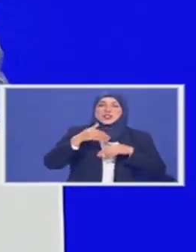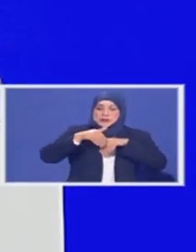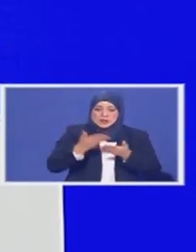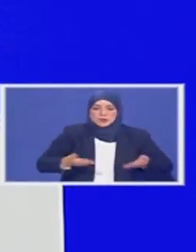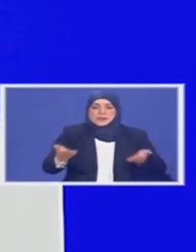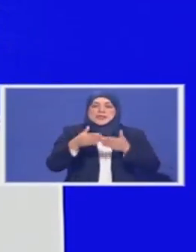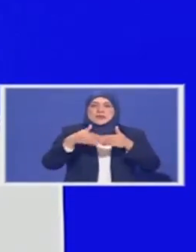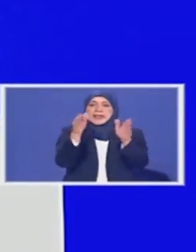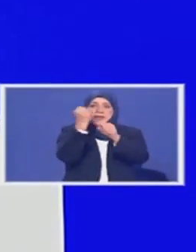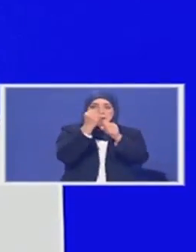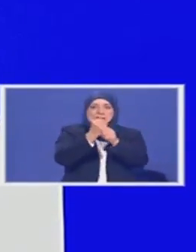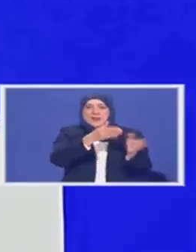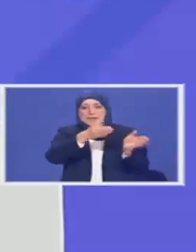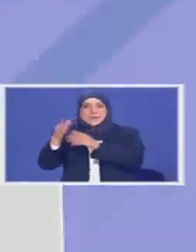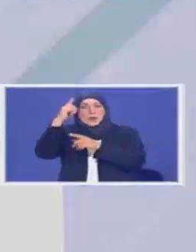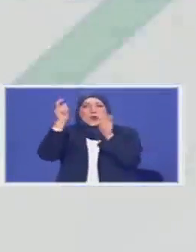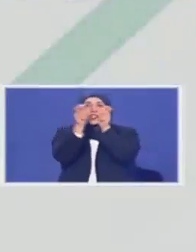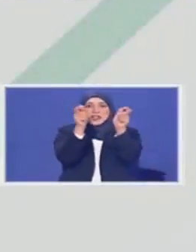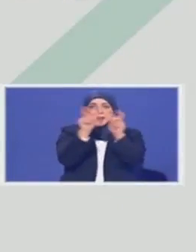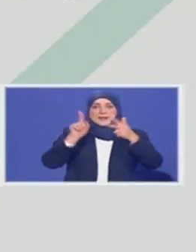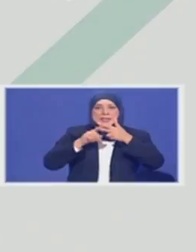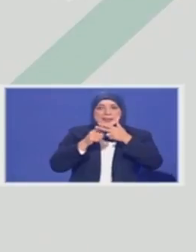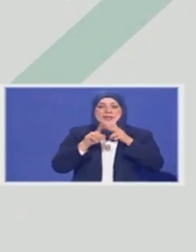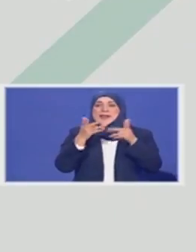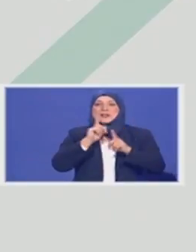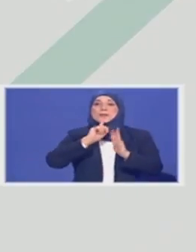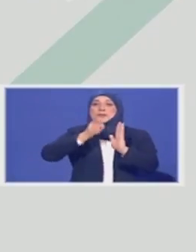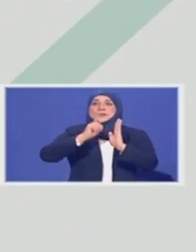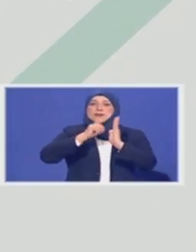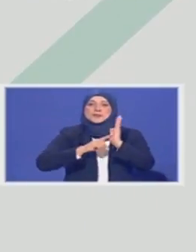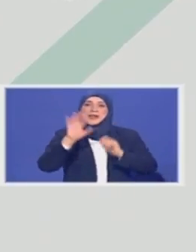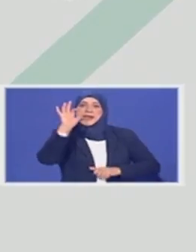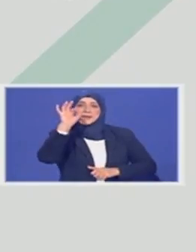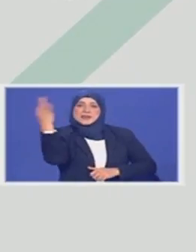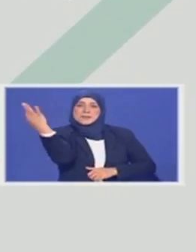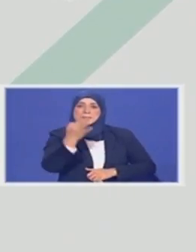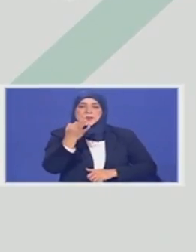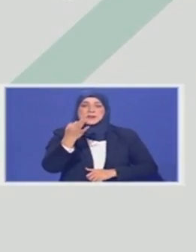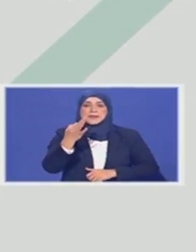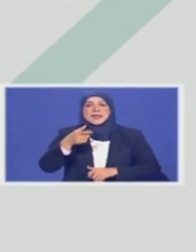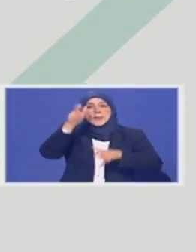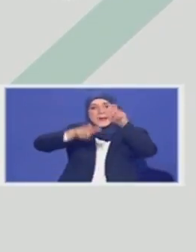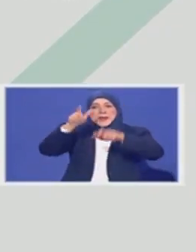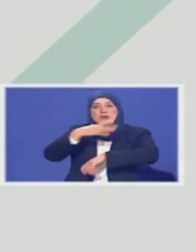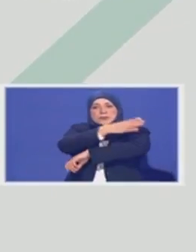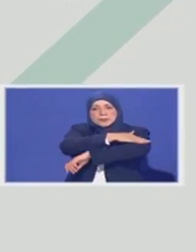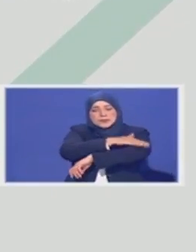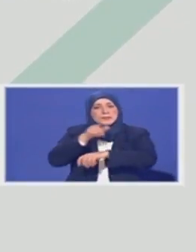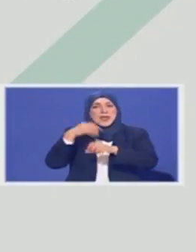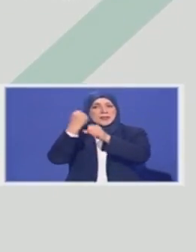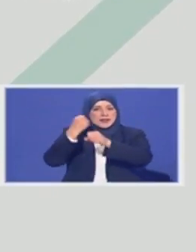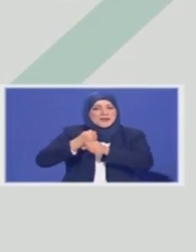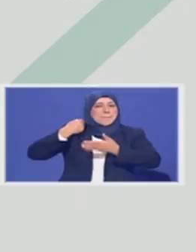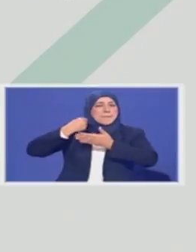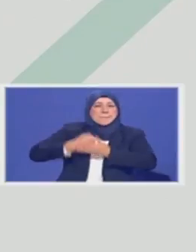جميع الشركات الصناعية، هي الشروط 50% من الطاقة التشغيلية القصوى اللي